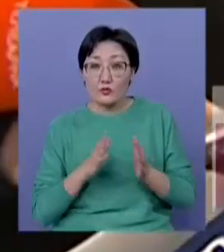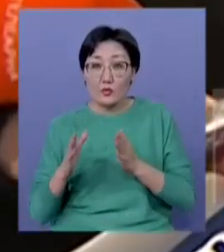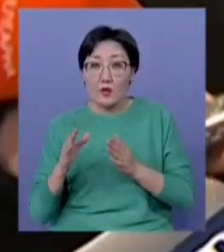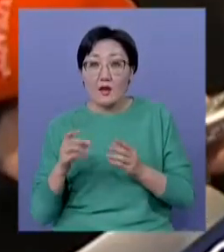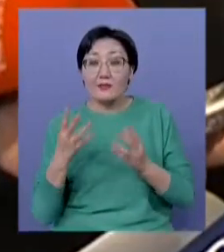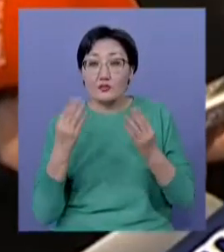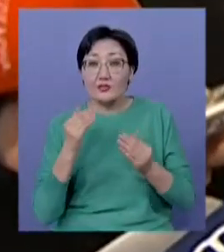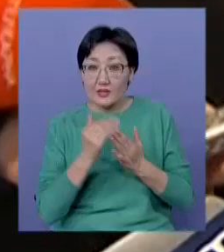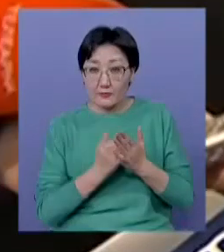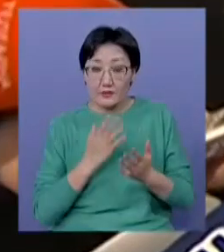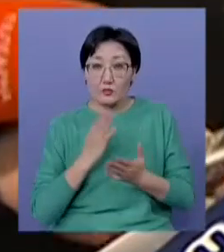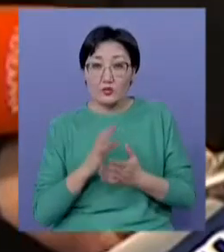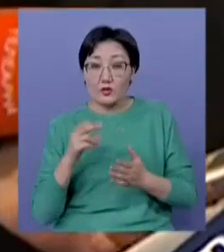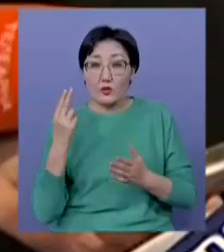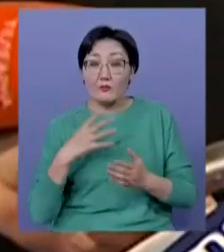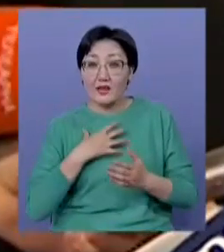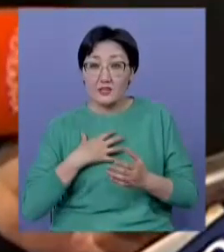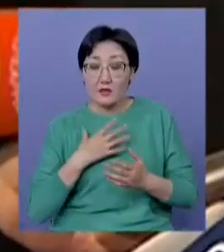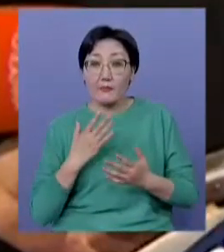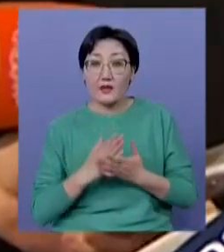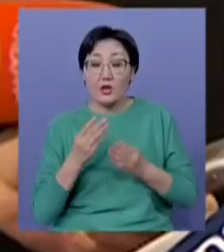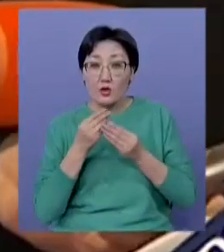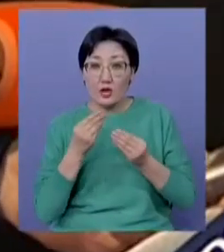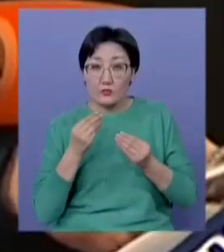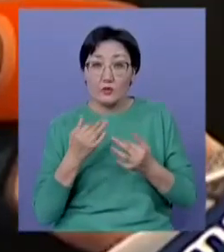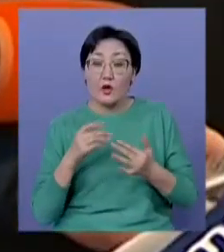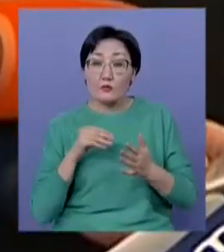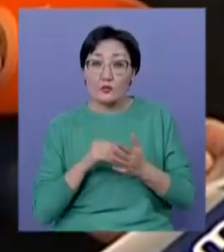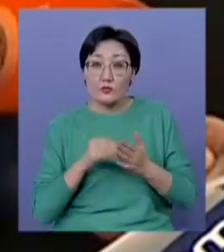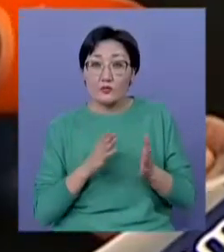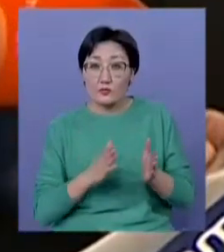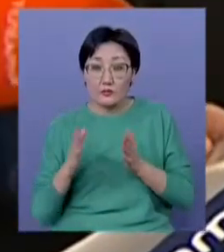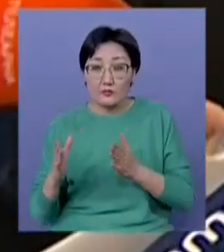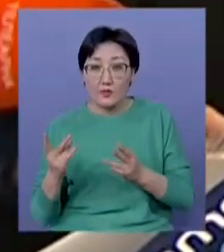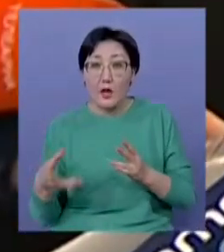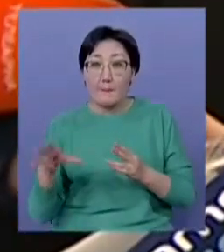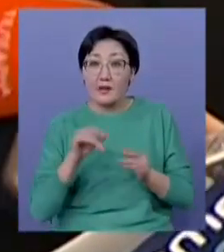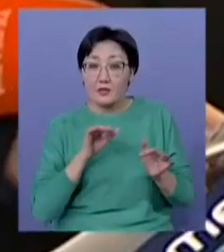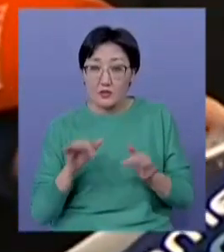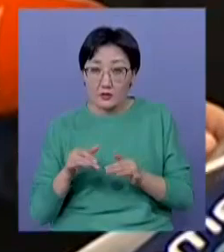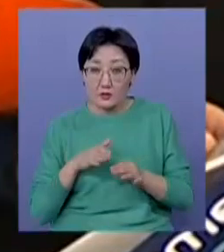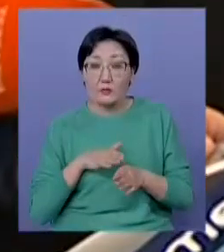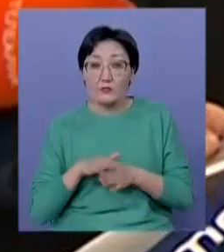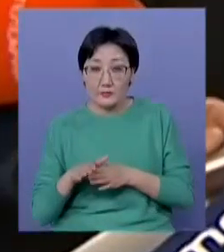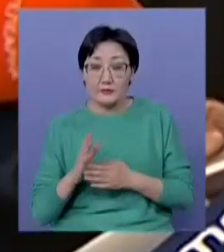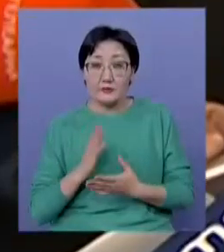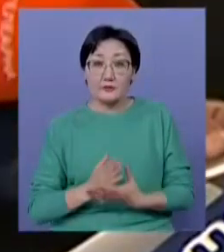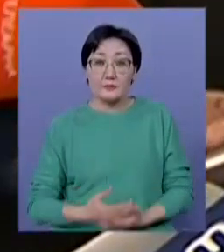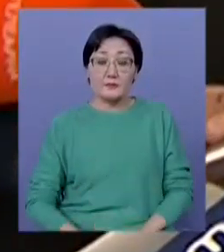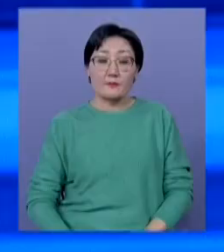тәртібінде тұр. Әсіресе әлеуметтік маңызы бар азық-түлік өнімдеріне бағаны ұстап тұру үшін барлық шараны қолданып жатырмыз.